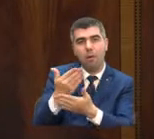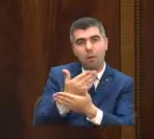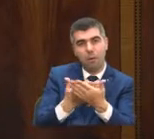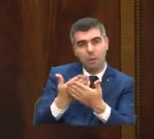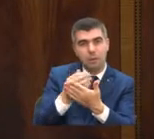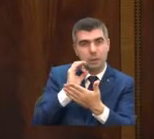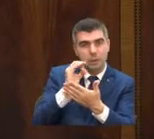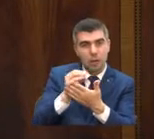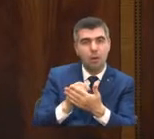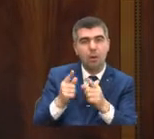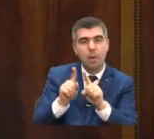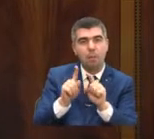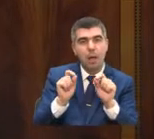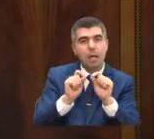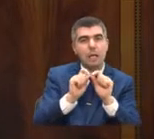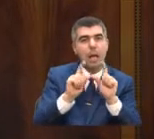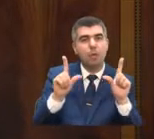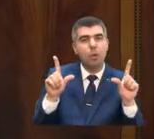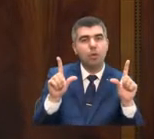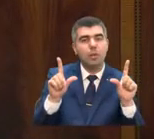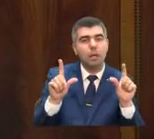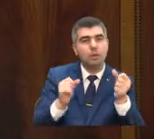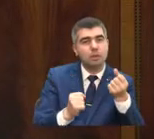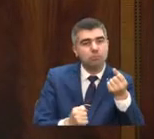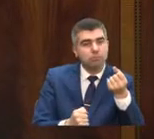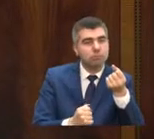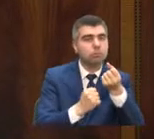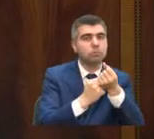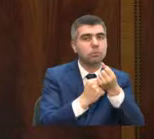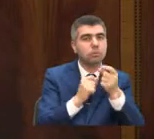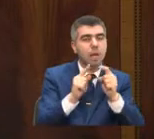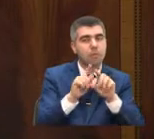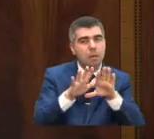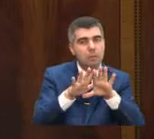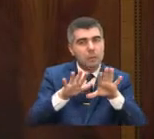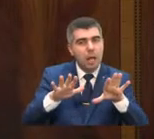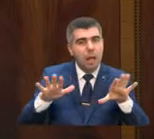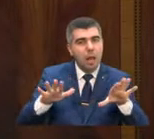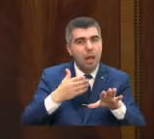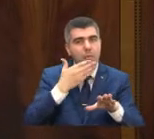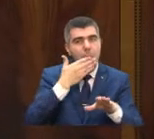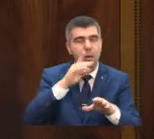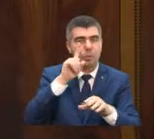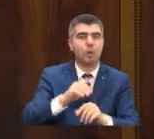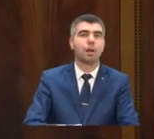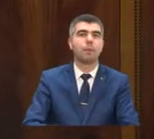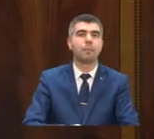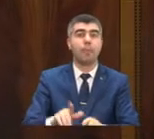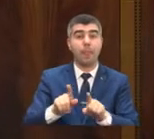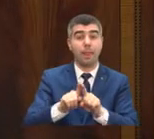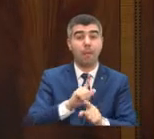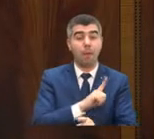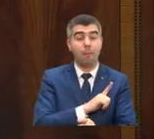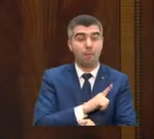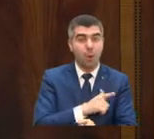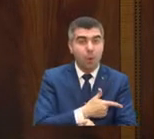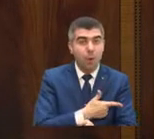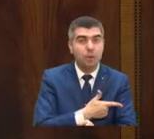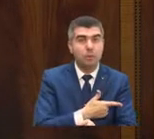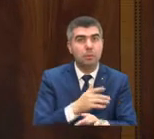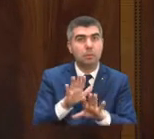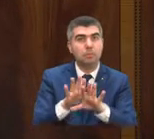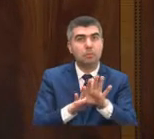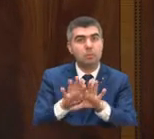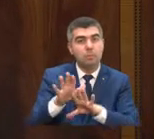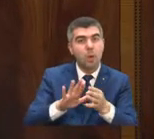كبير نموذجا تموج على بلادنا مرجعا في الاستقرار والأمن. نجاعة مصالحنا الأمنية ظهرت وبكل وضوح